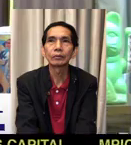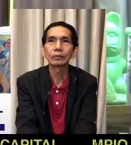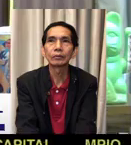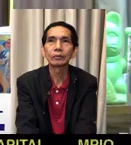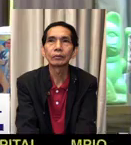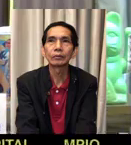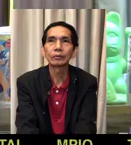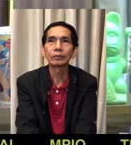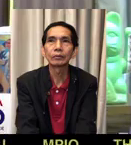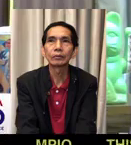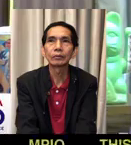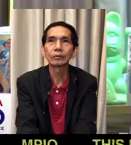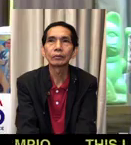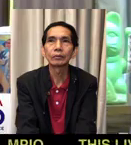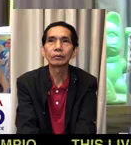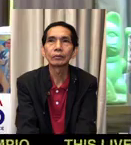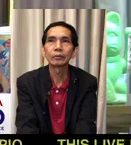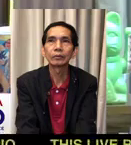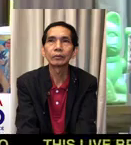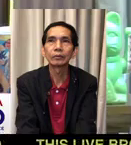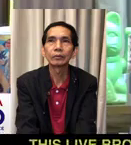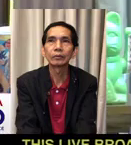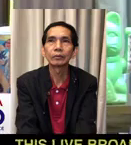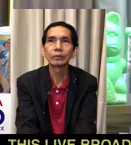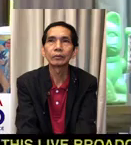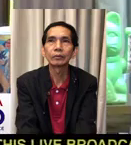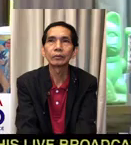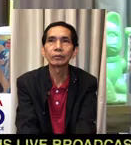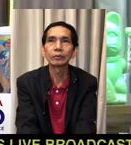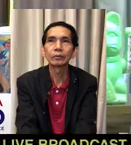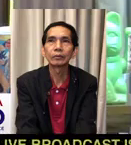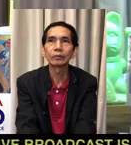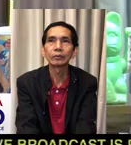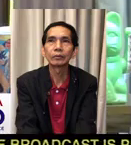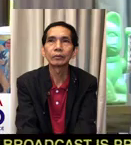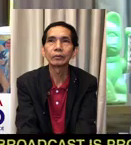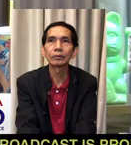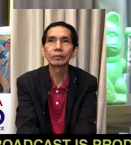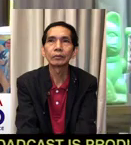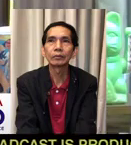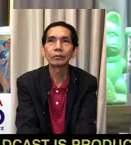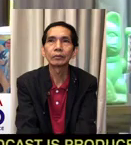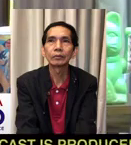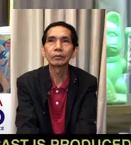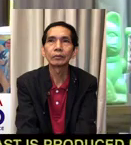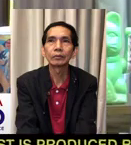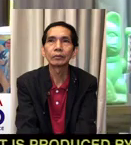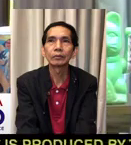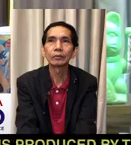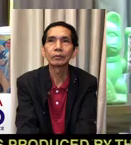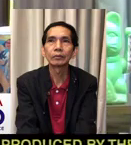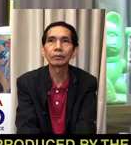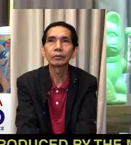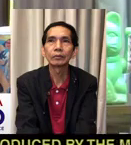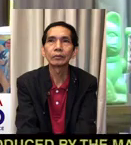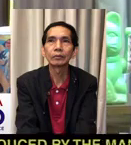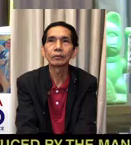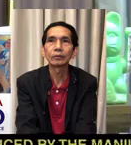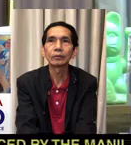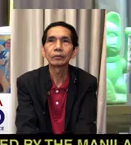ay isang programa ng pamalang lungsod through Manila Public Information